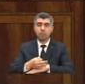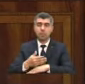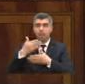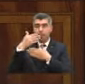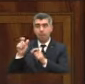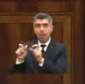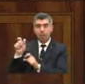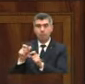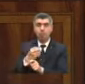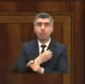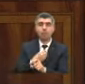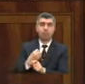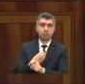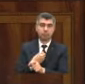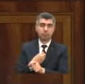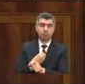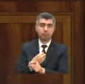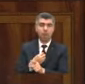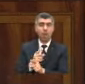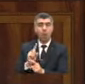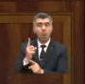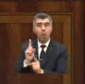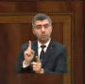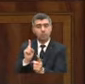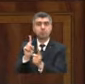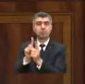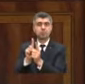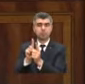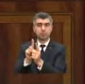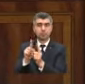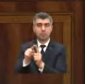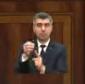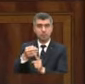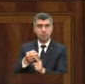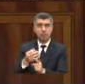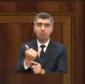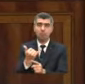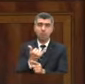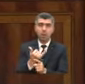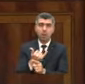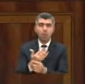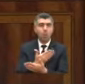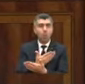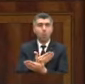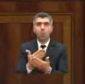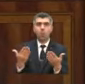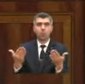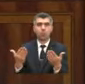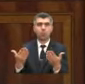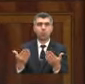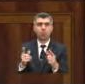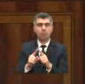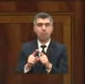الاستشفاء. كنبداو من الاستقبال، إلا ما كانش الاستقبال في المستوى نبغيو هذا الاستقبال يكون لجميع المواطنين، يعني تكون